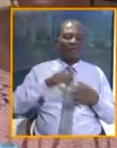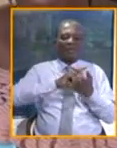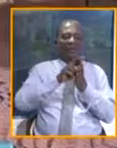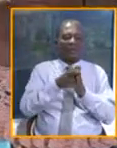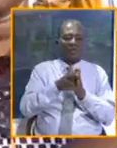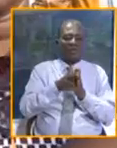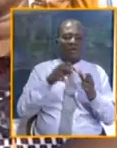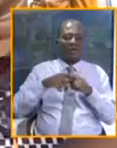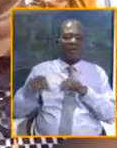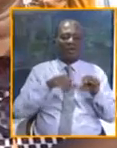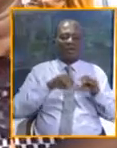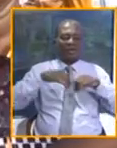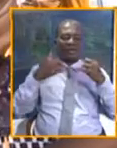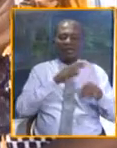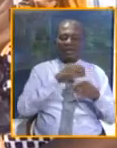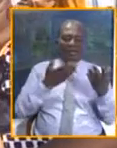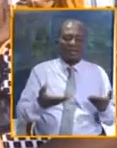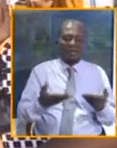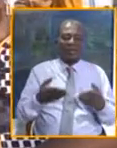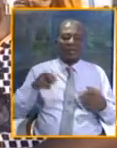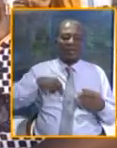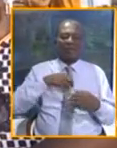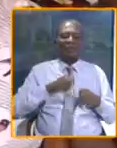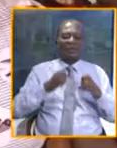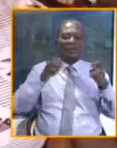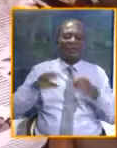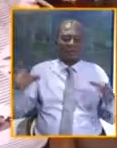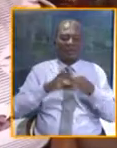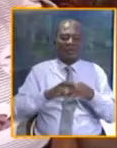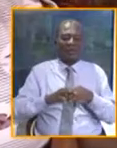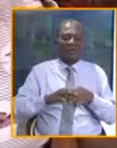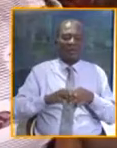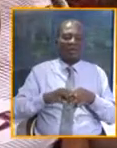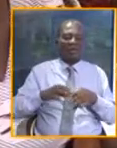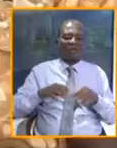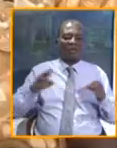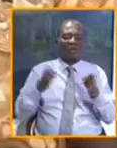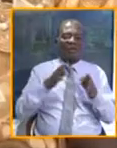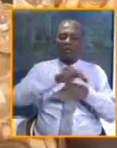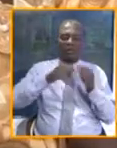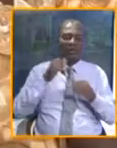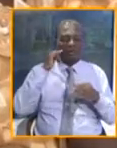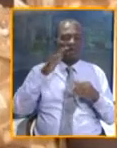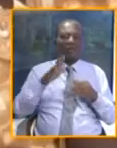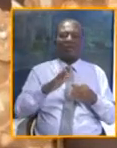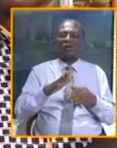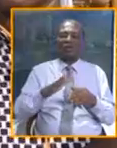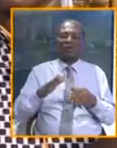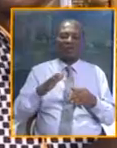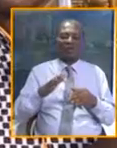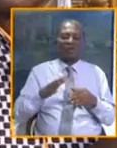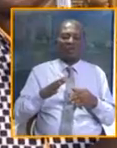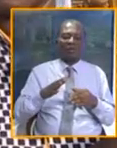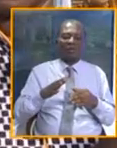termes de cohésion sociale ici à Kumasi. Et c'est pourquoi on a essayé de se fédérer autour de la fêtière qui a réuni toutes les femmes autour du thème du leadership